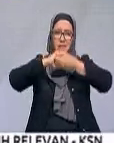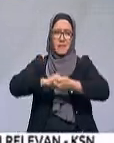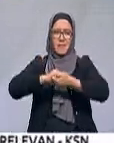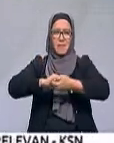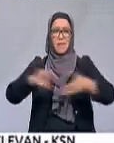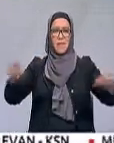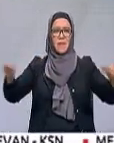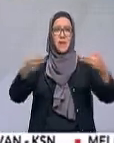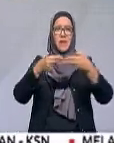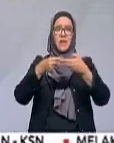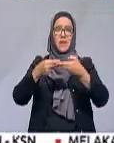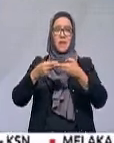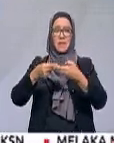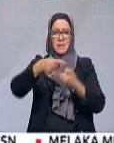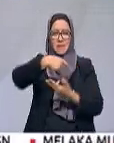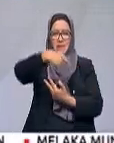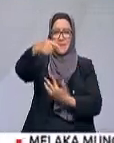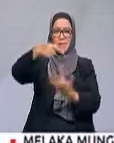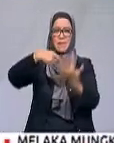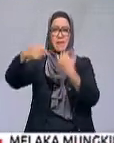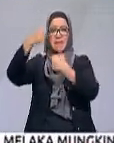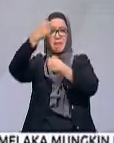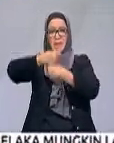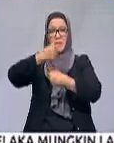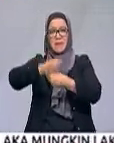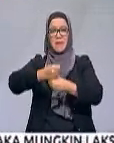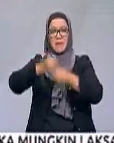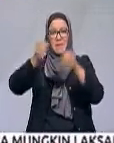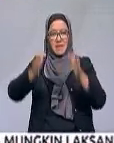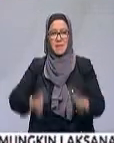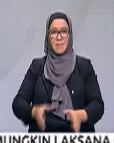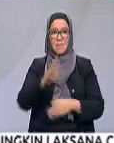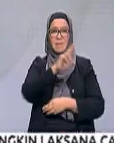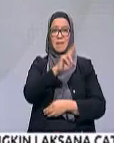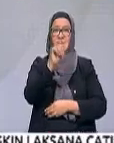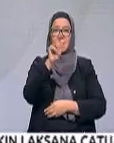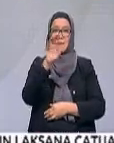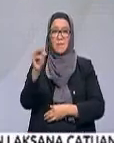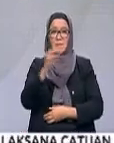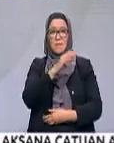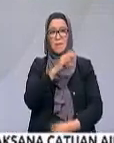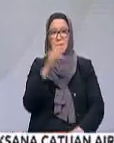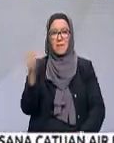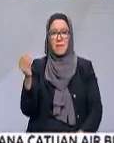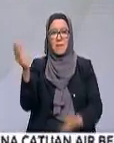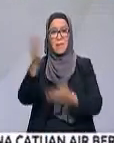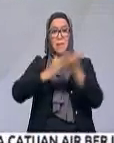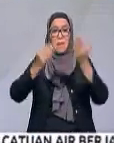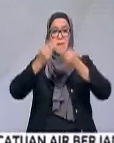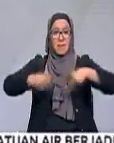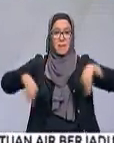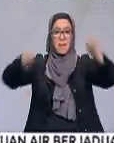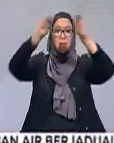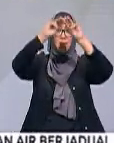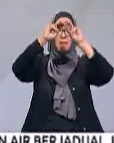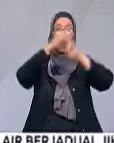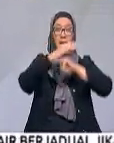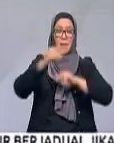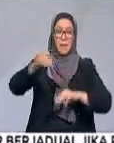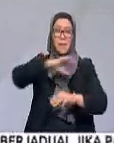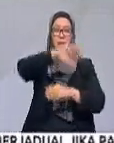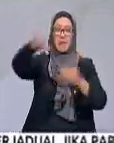hubungan silaturahim di antara kaki tangan ATM dan juga masjid dan di kalangan kariah kita